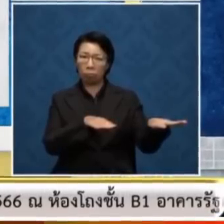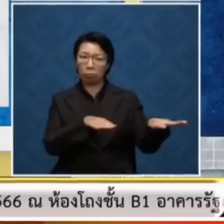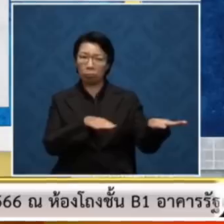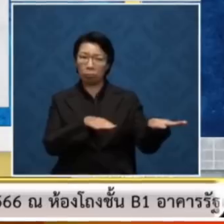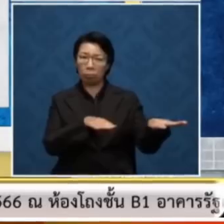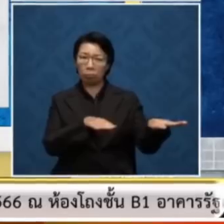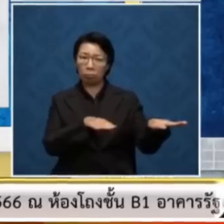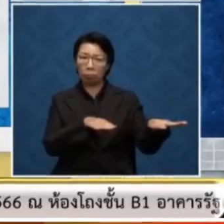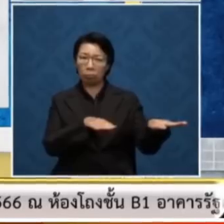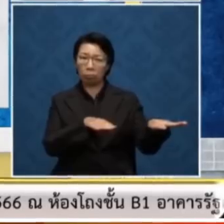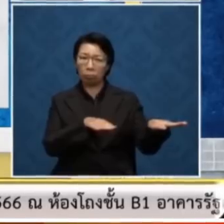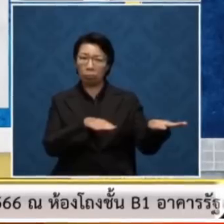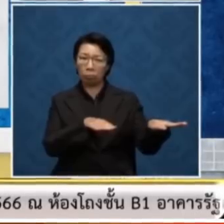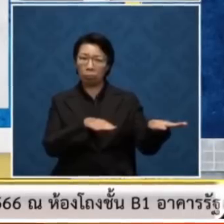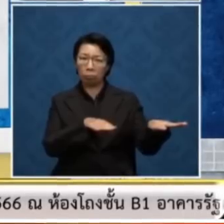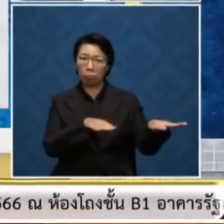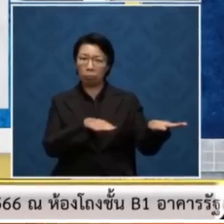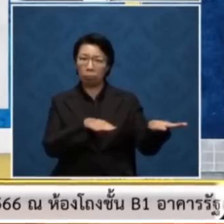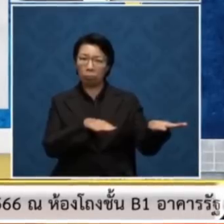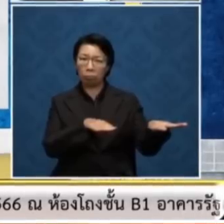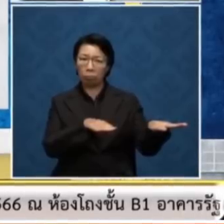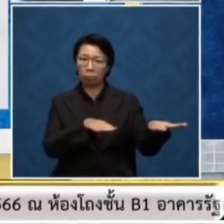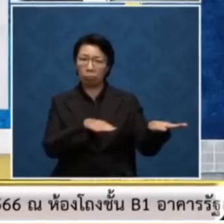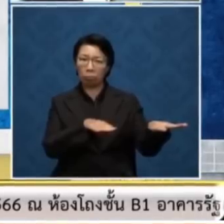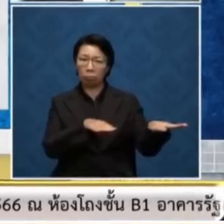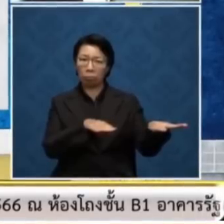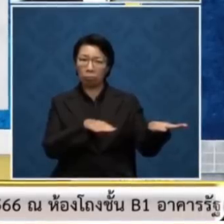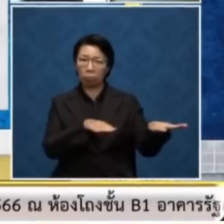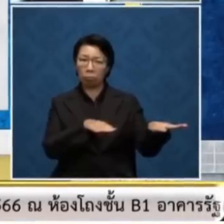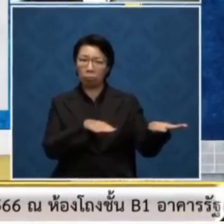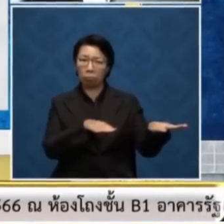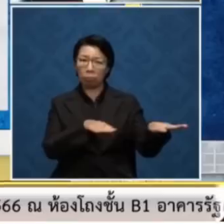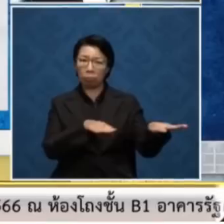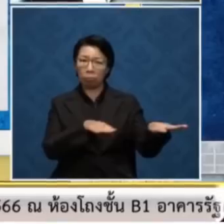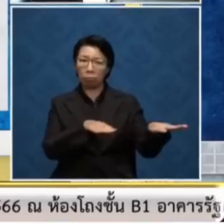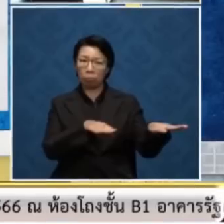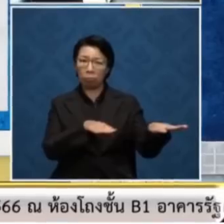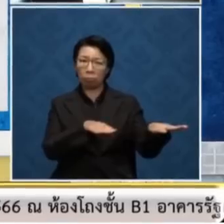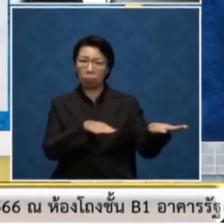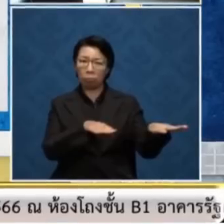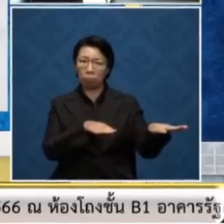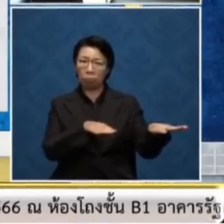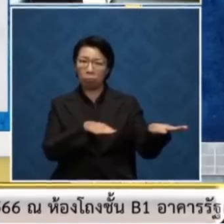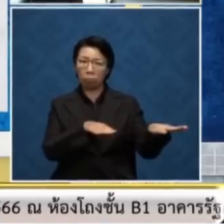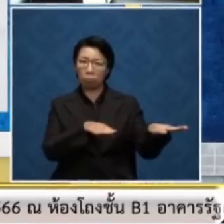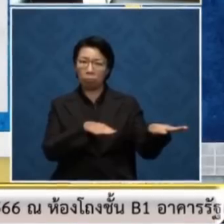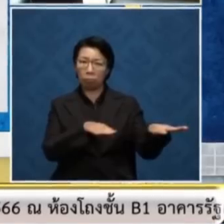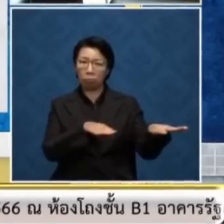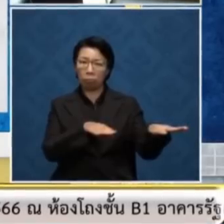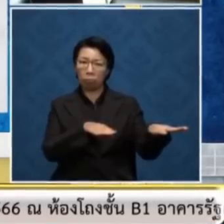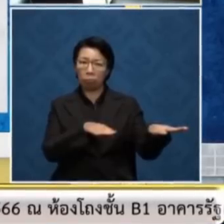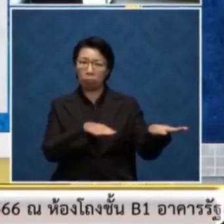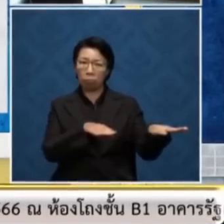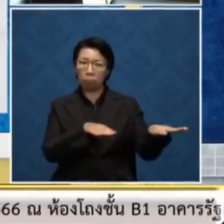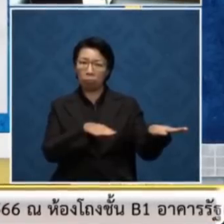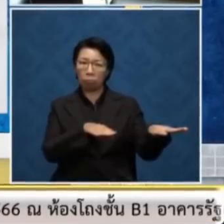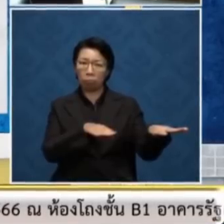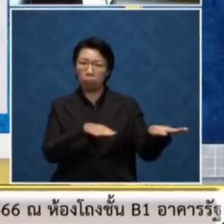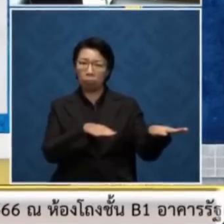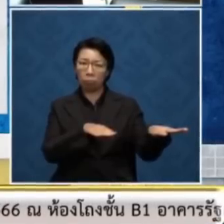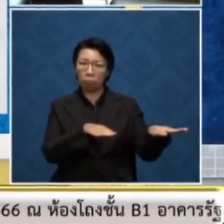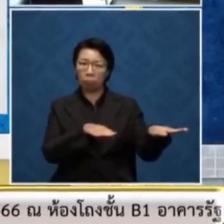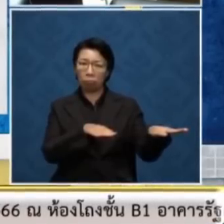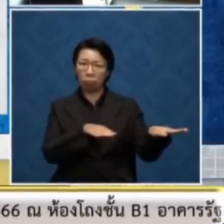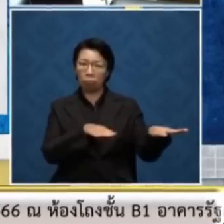าชนทั้งหลายต่อไปนี้เป็นช่วงปู่แอ๊ขอบ่นวันนี้เป็นตอนใหม่ปกติ